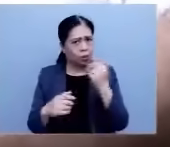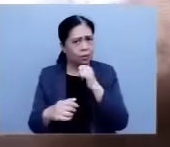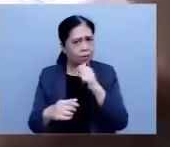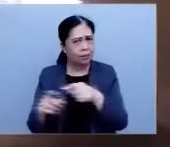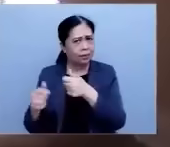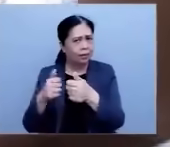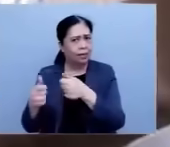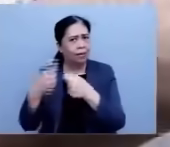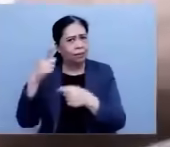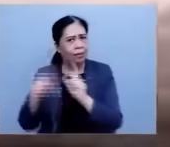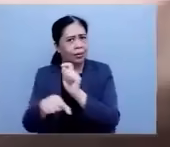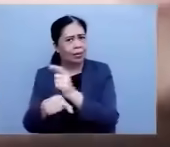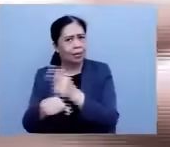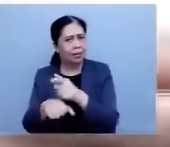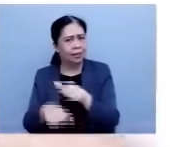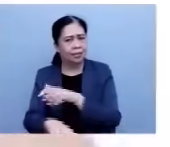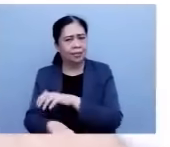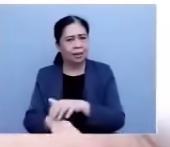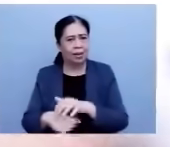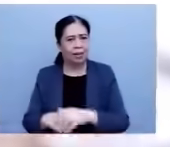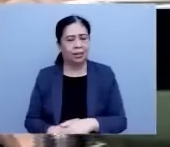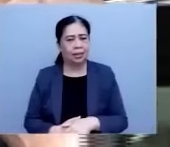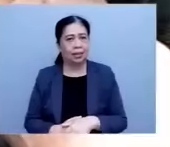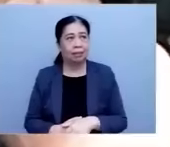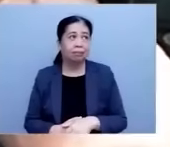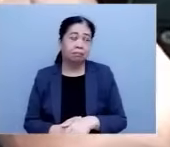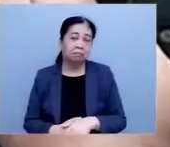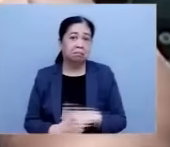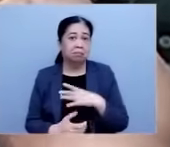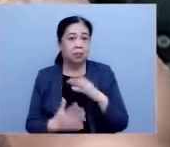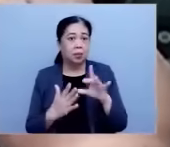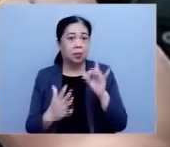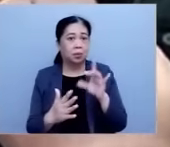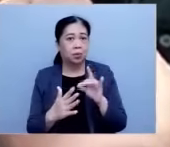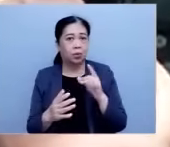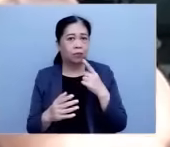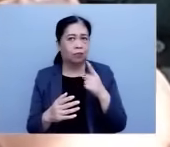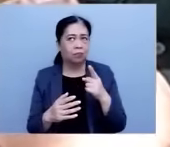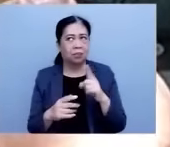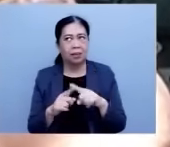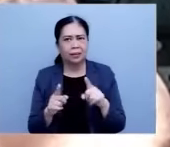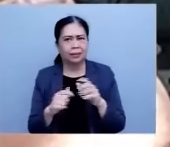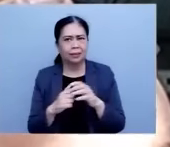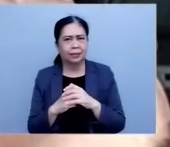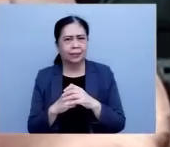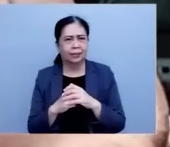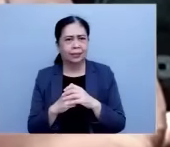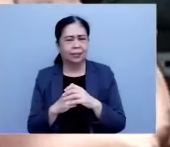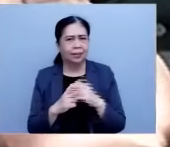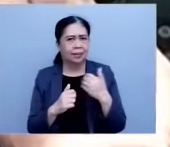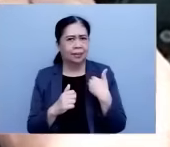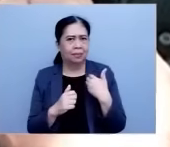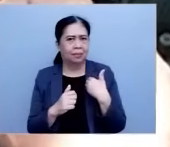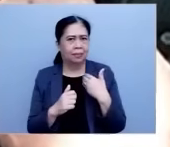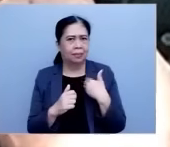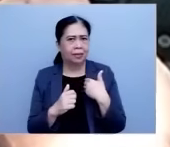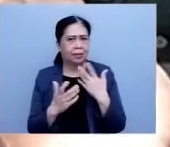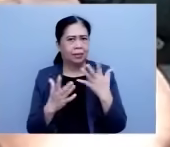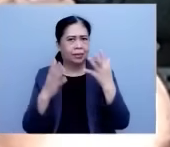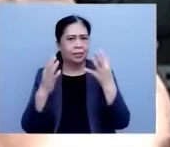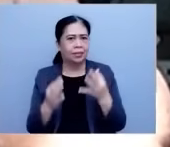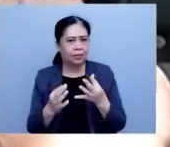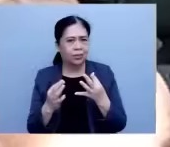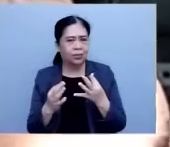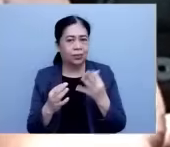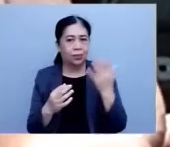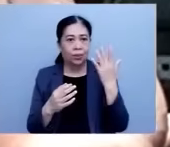si Mayor Abby. That is an option, pero hindi pa po ako nakakapag-desisyon